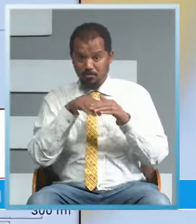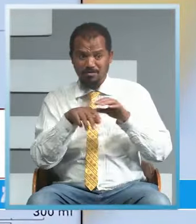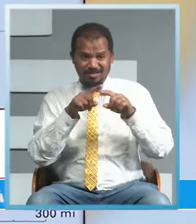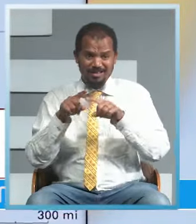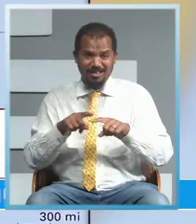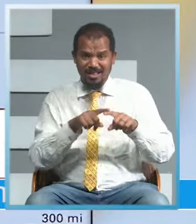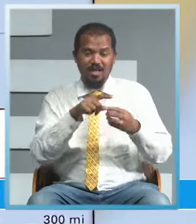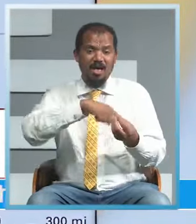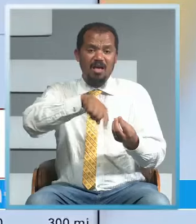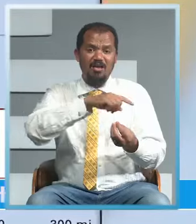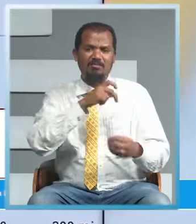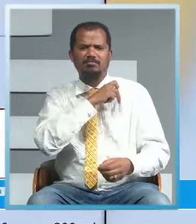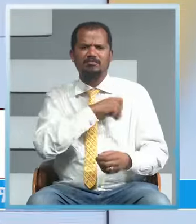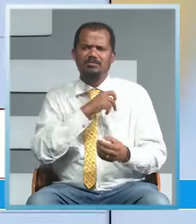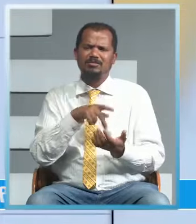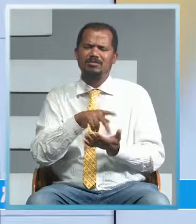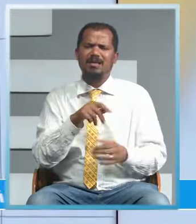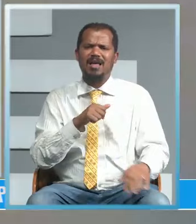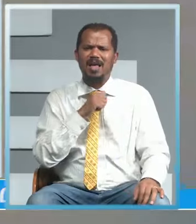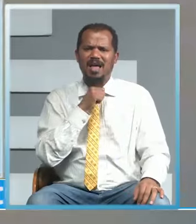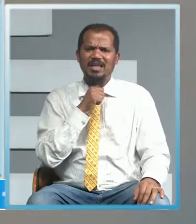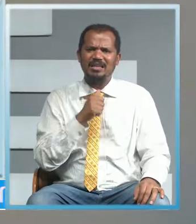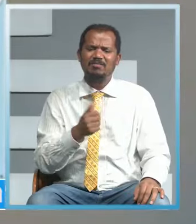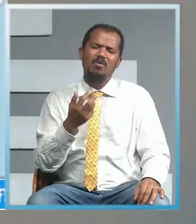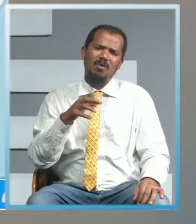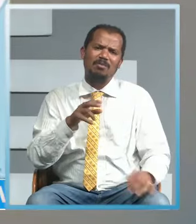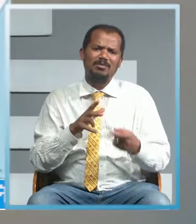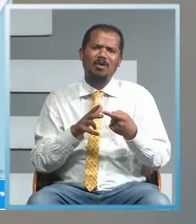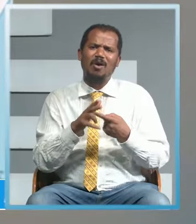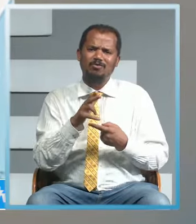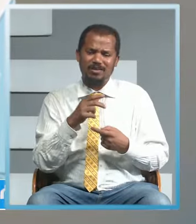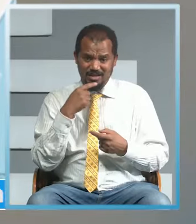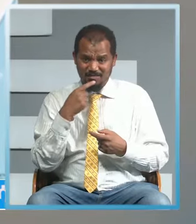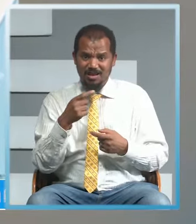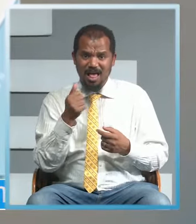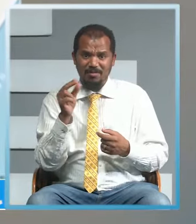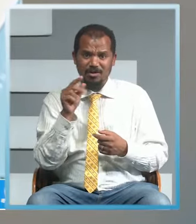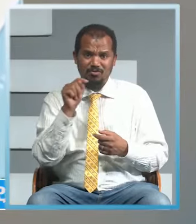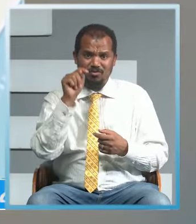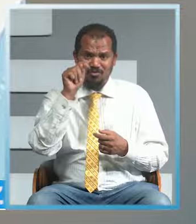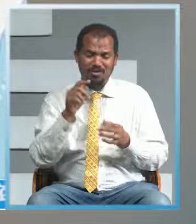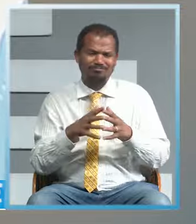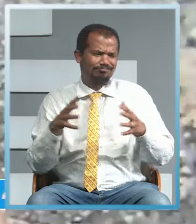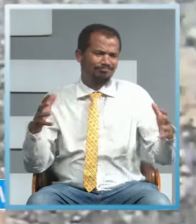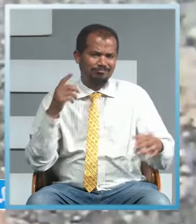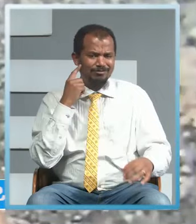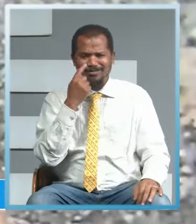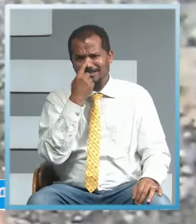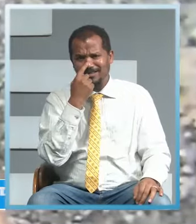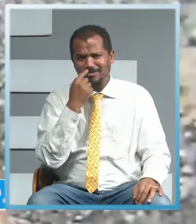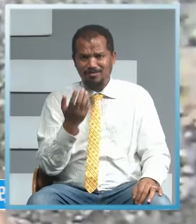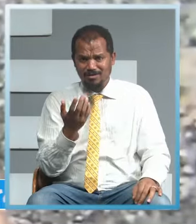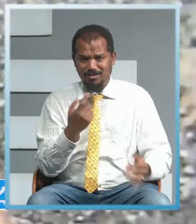በኢትዮጵያ ውስጥ የተለያዩ አካባቢዎች ደሞዝ እየተከፈለን አይደለም አለም ተቋርጦብናል የሚል አቤቱታዎችን በስፋት